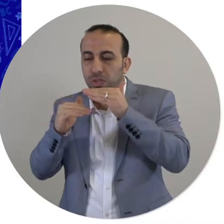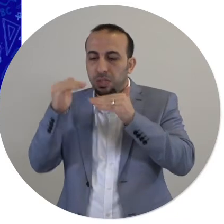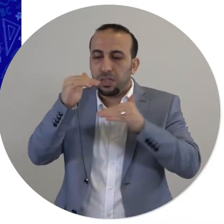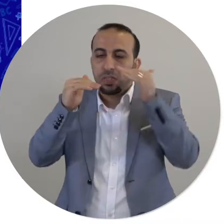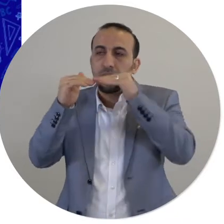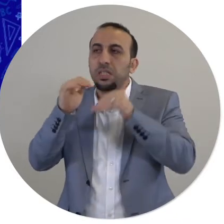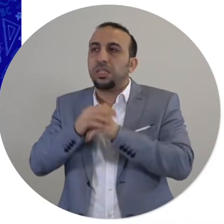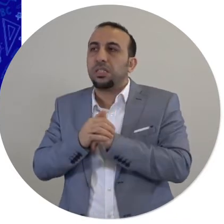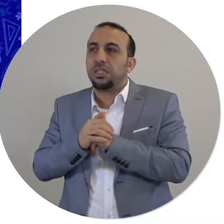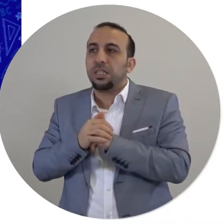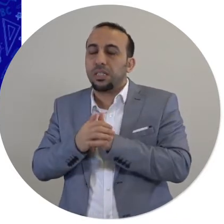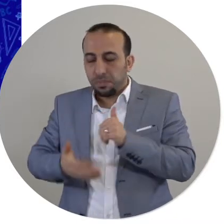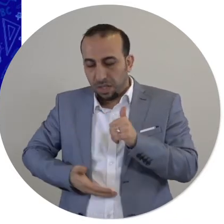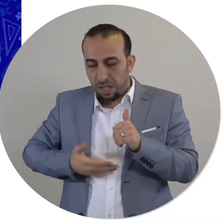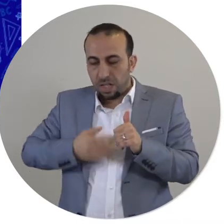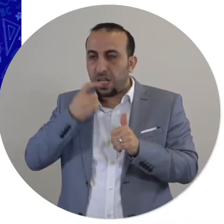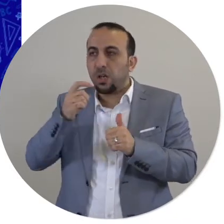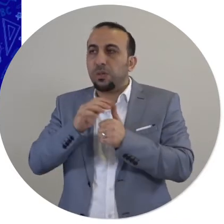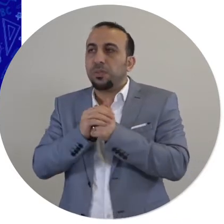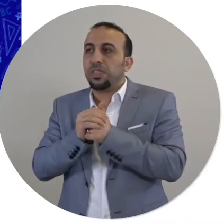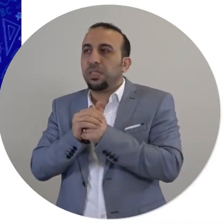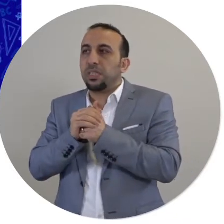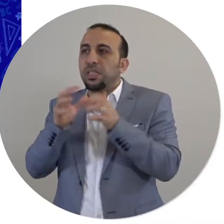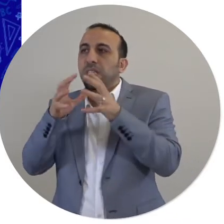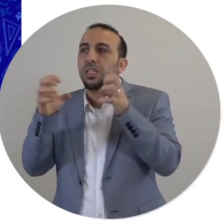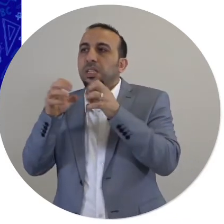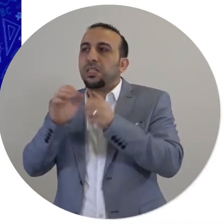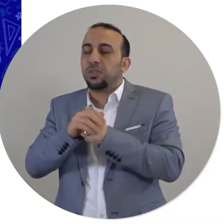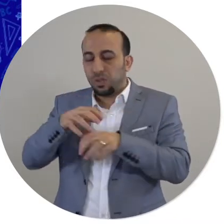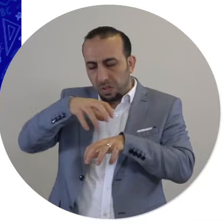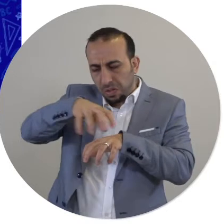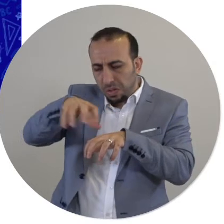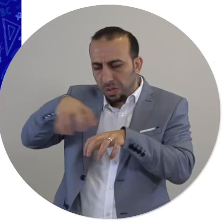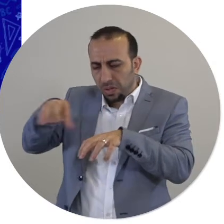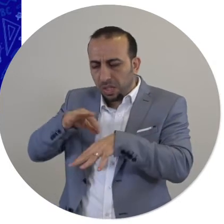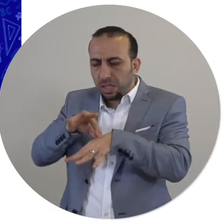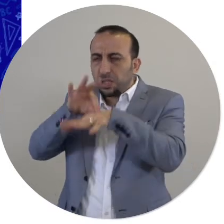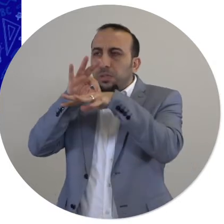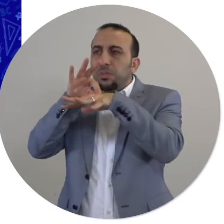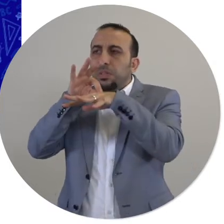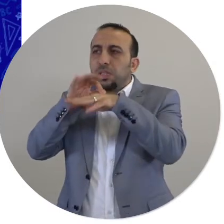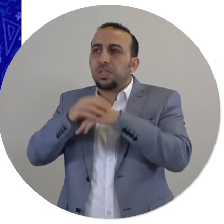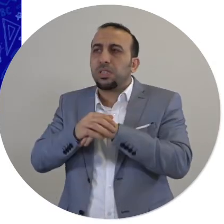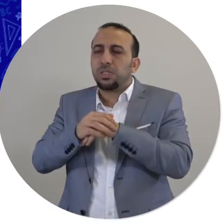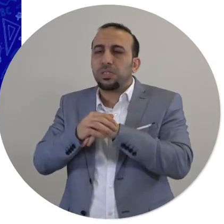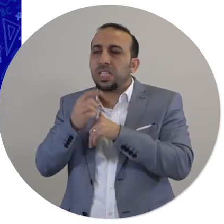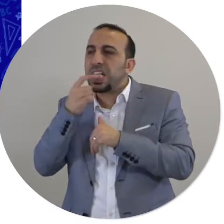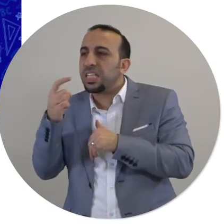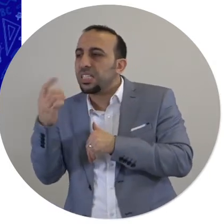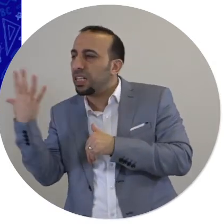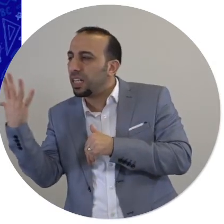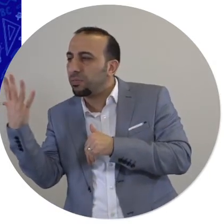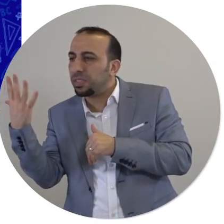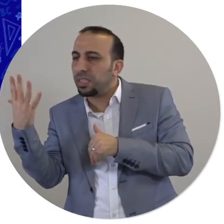أو عشرية، بينما التركيب العمري والنوعي فهو يجمع بين الفئات العمرية والنوع ويمثله في قاعدة الهرم